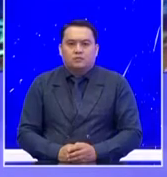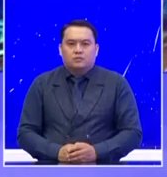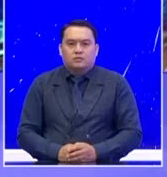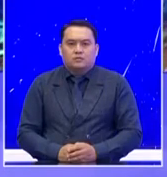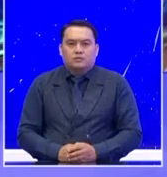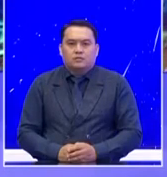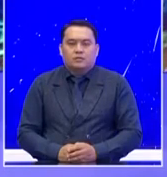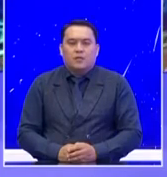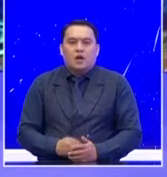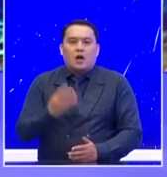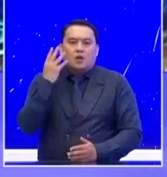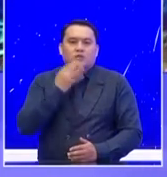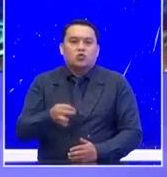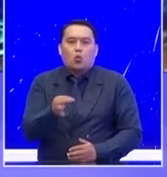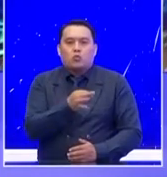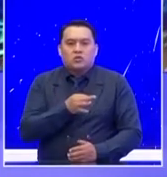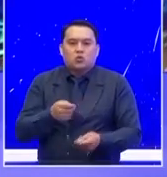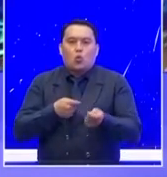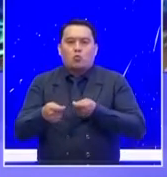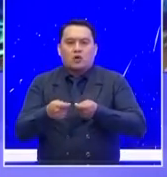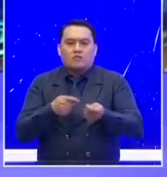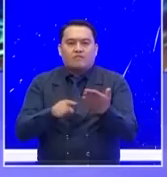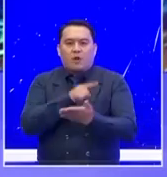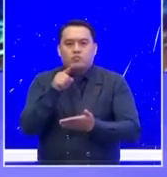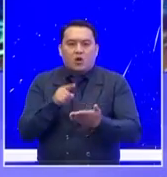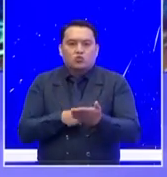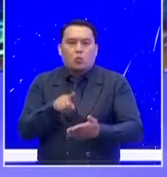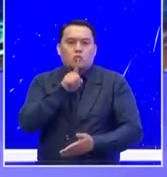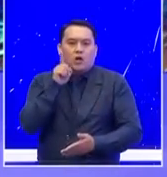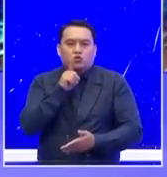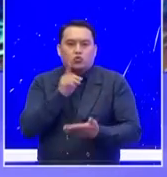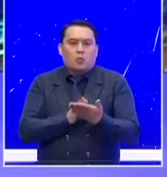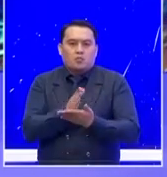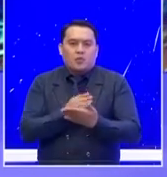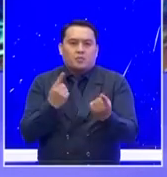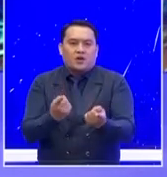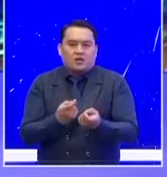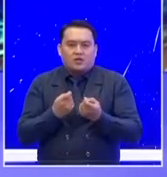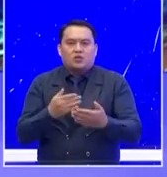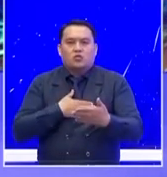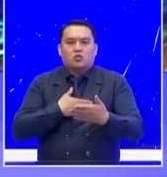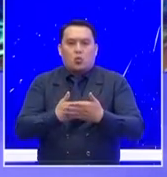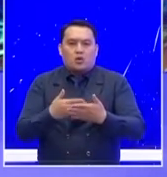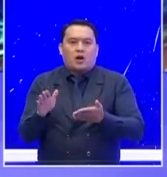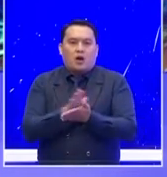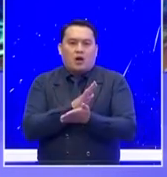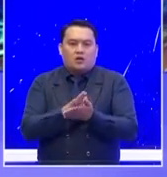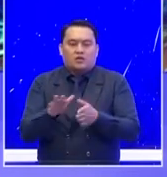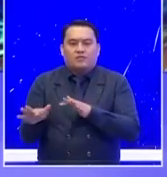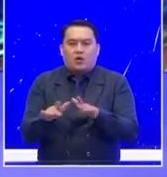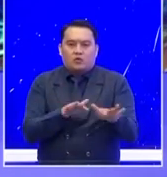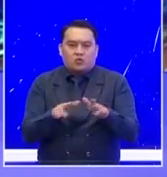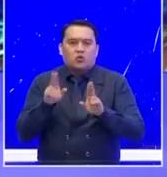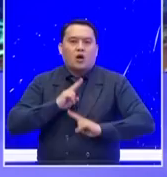Незанятую и активную молодежь Алматинской области Управление по вопросам молодежной политики привлекает к благотворительным акциям и